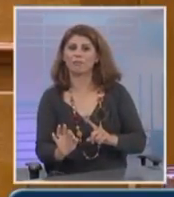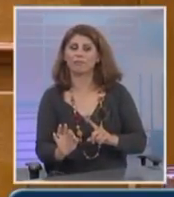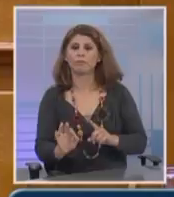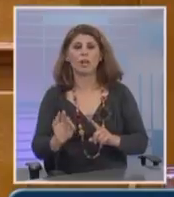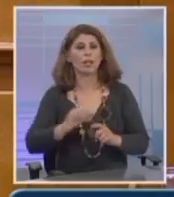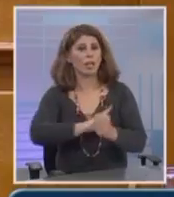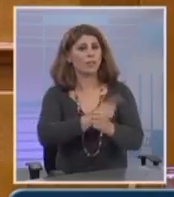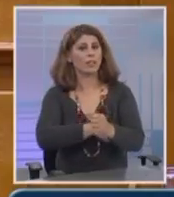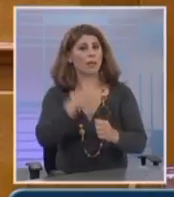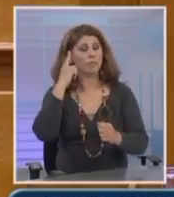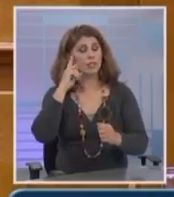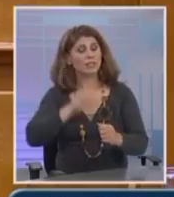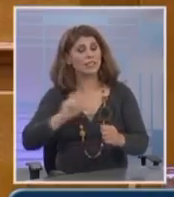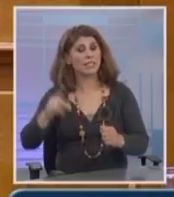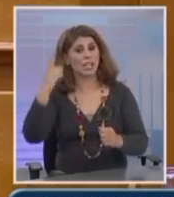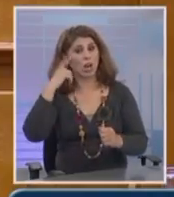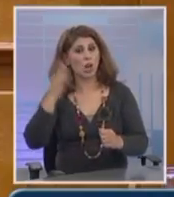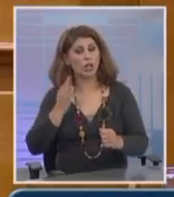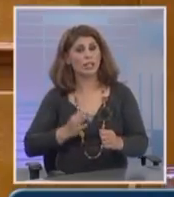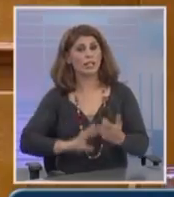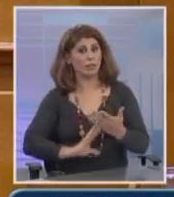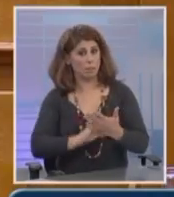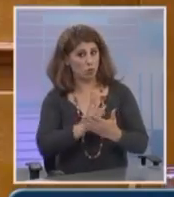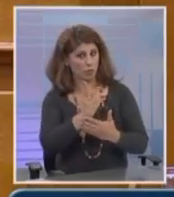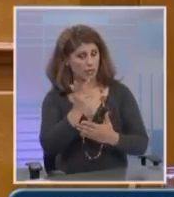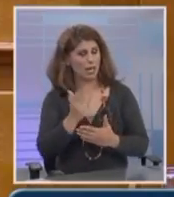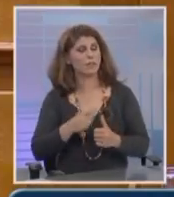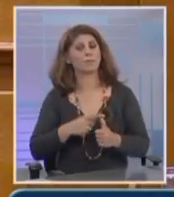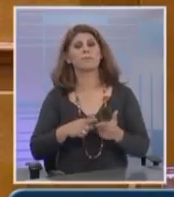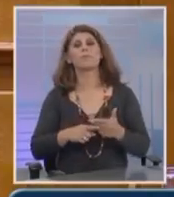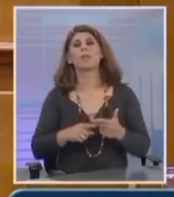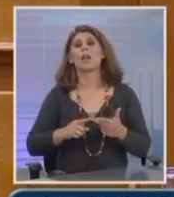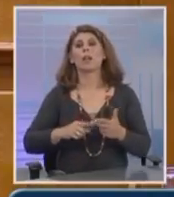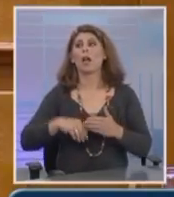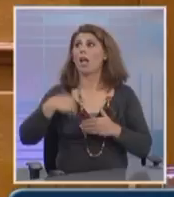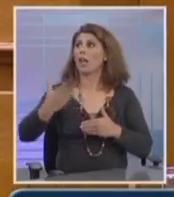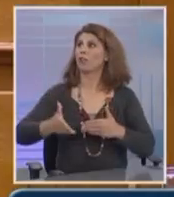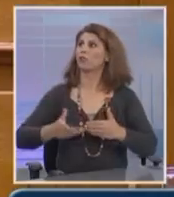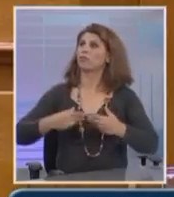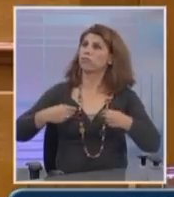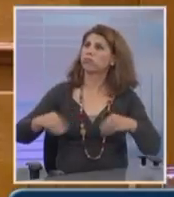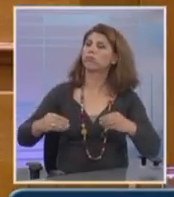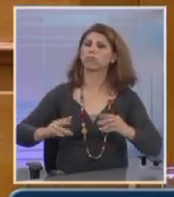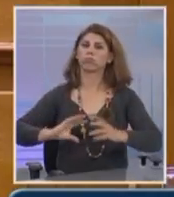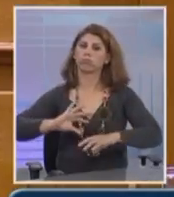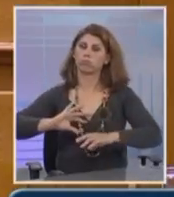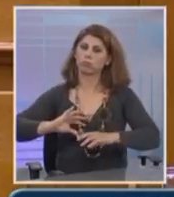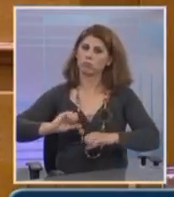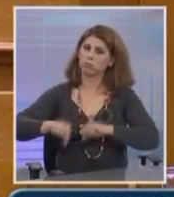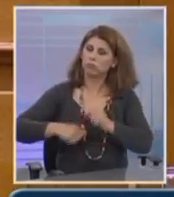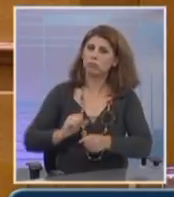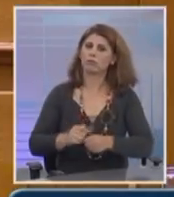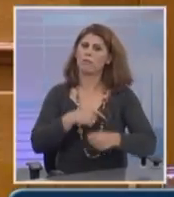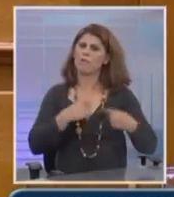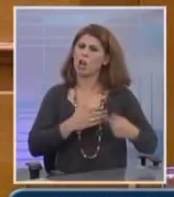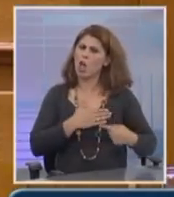κοινής λογικής, οι δυνάμεις της δημιουργίας, οι δυνάμεις της εξωστρέφειας, οι δυνάμεις της αξιοκρατίας, του